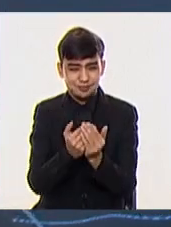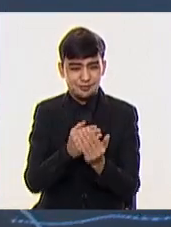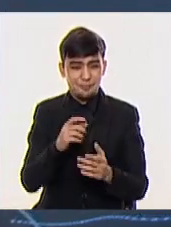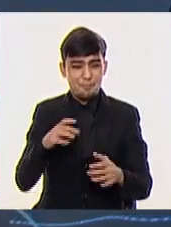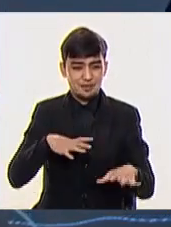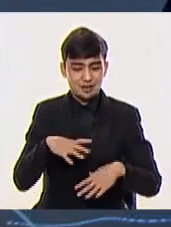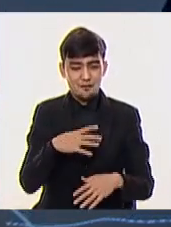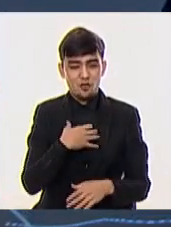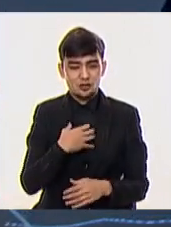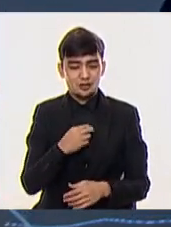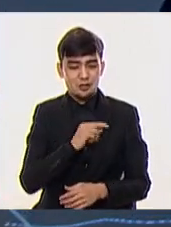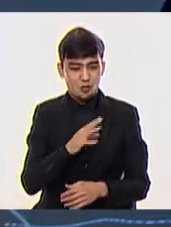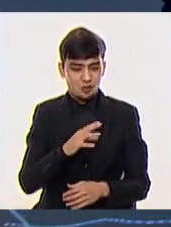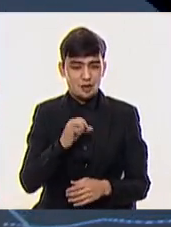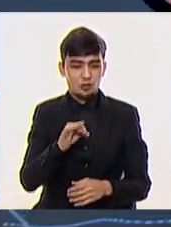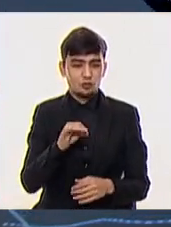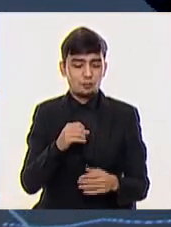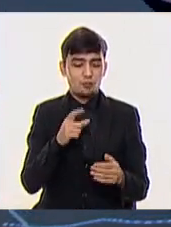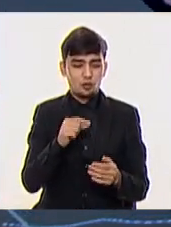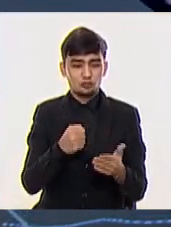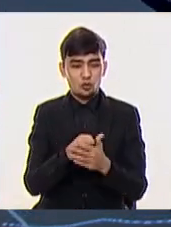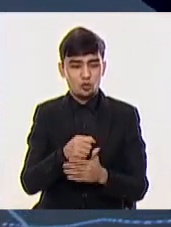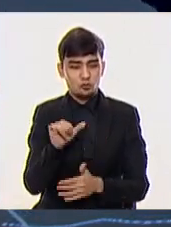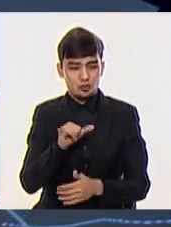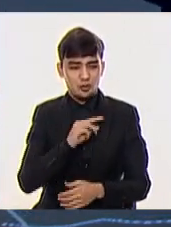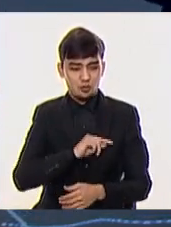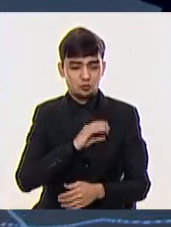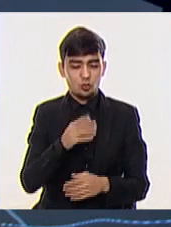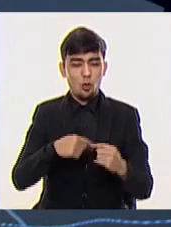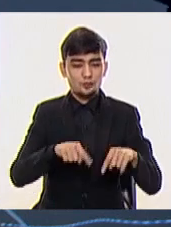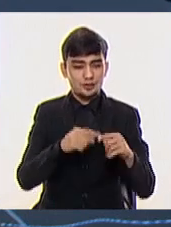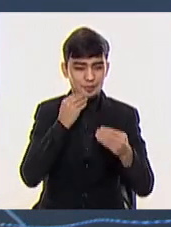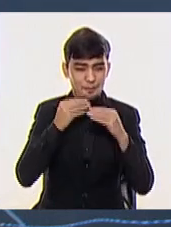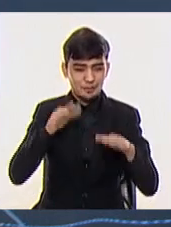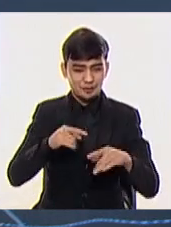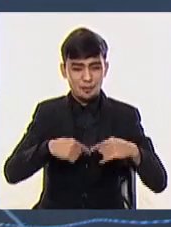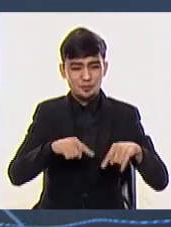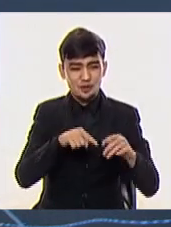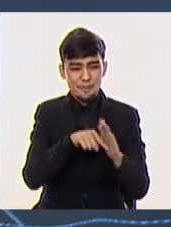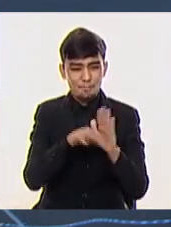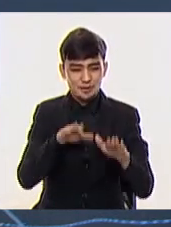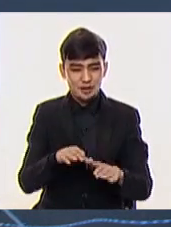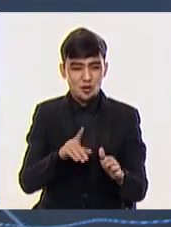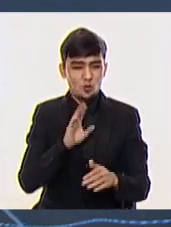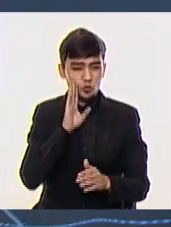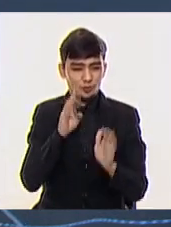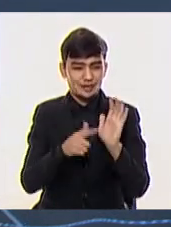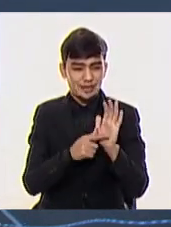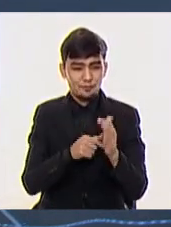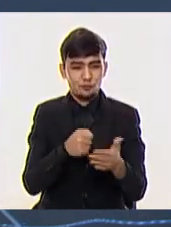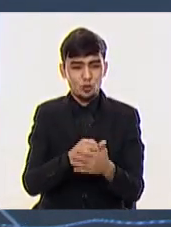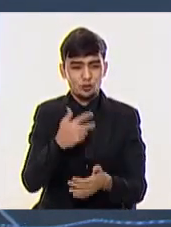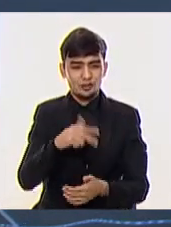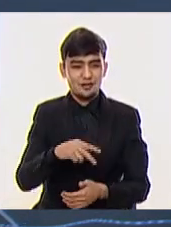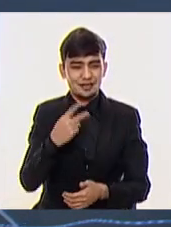прежде, кроме воскресенья будут работать. Работа объектов общественного питания в помещениях разрешена с утра с 7 утра до